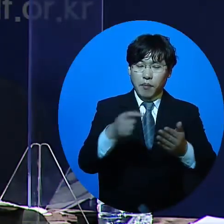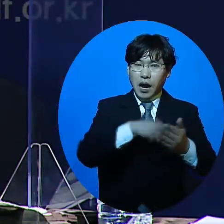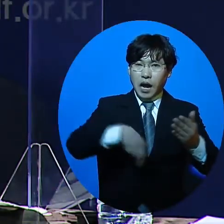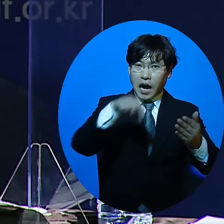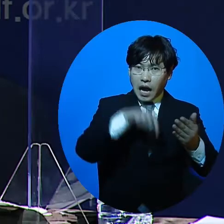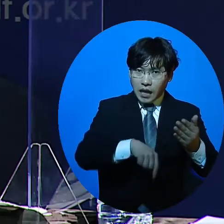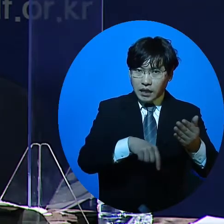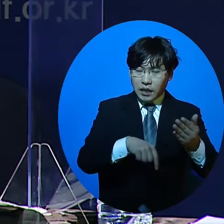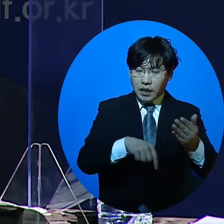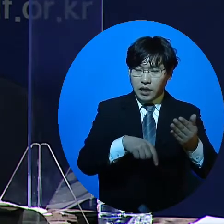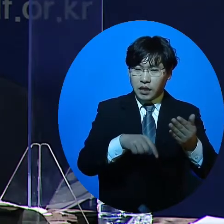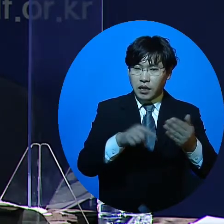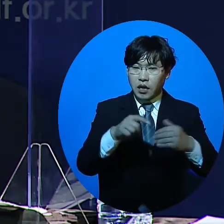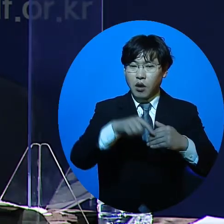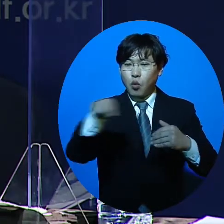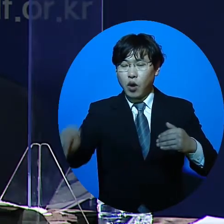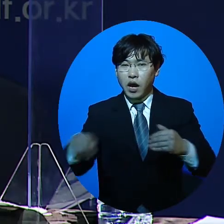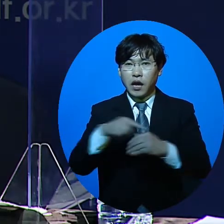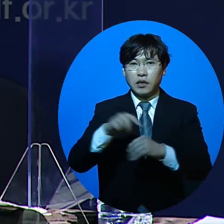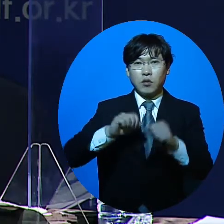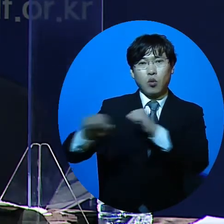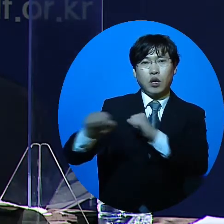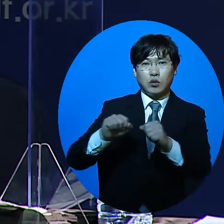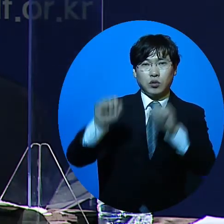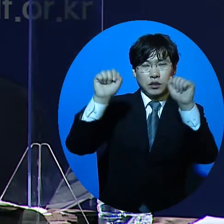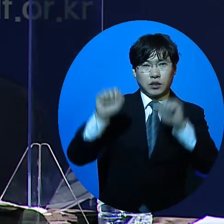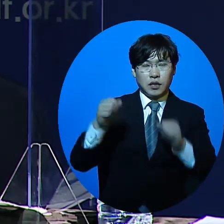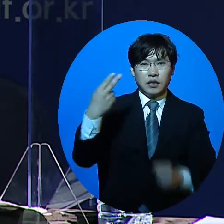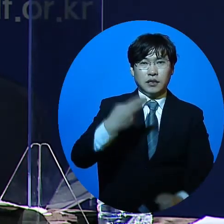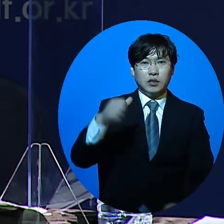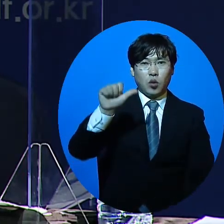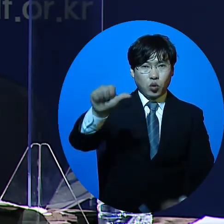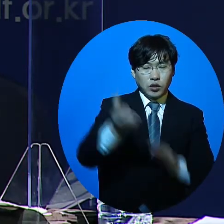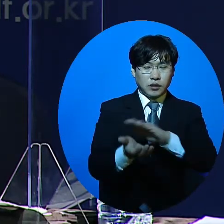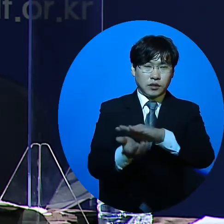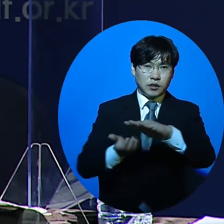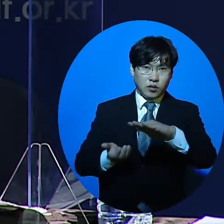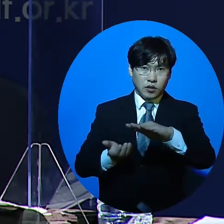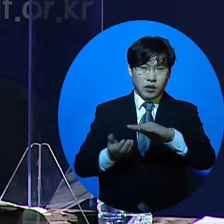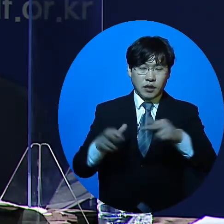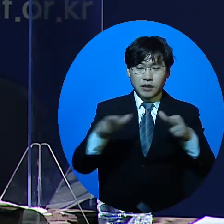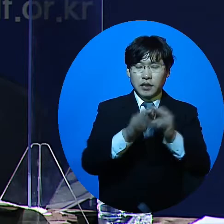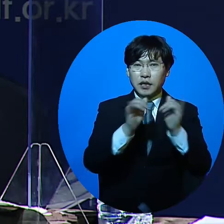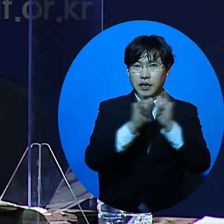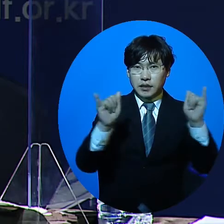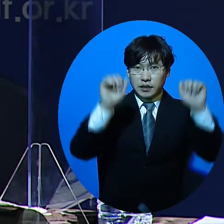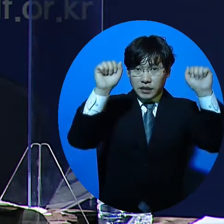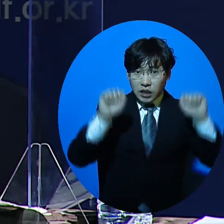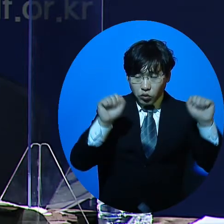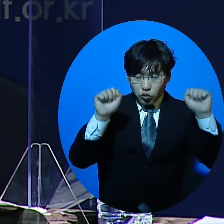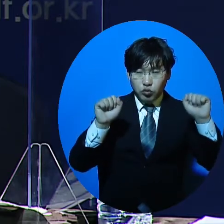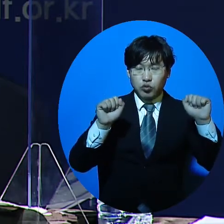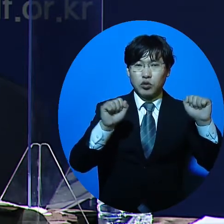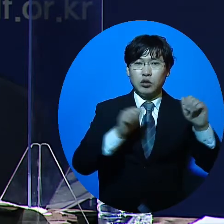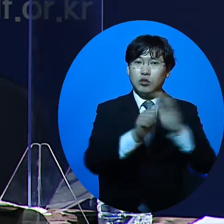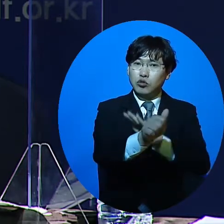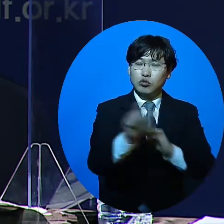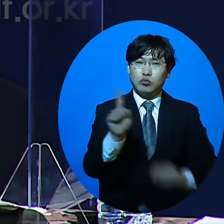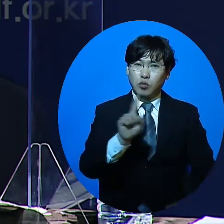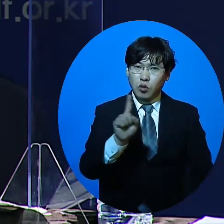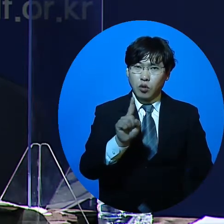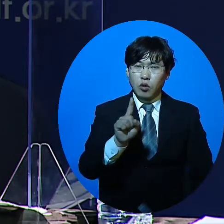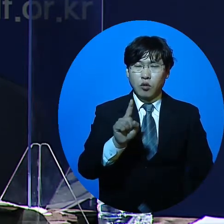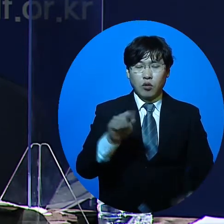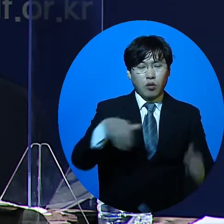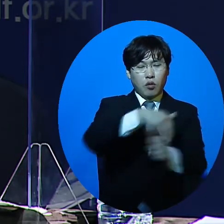않았던 장애인 체육을 경험했던 사람입니다. 2005년 이전에 장애인 체육을 한다는 건